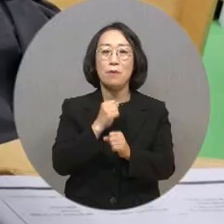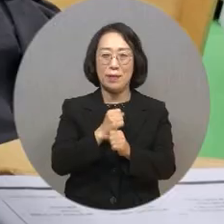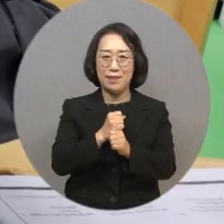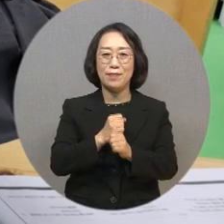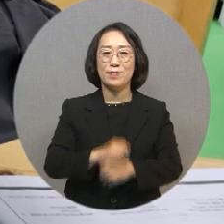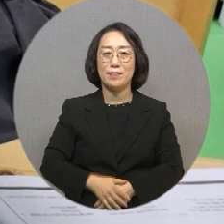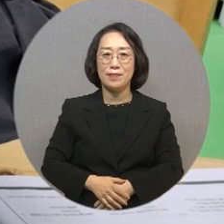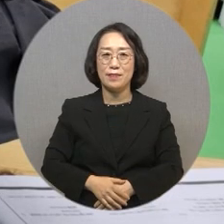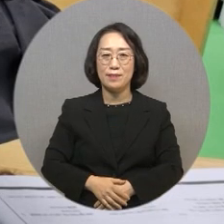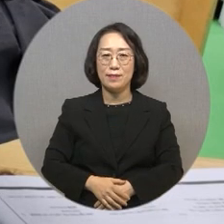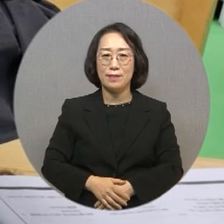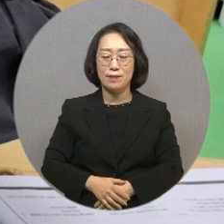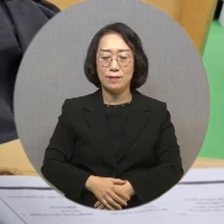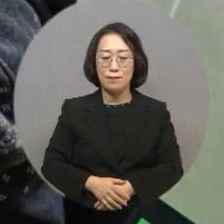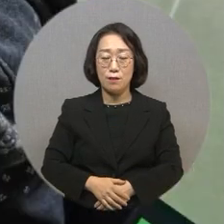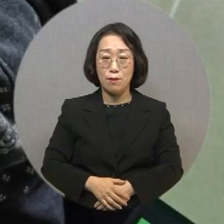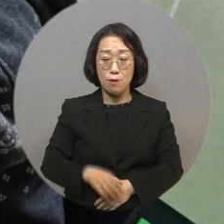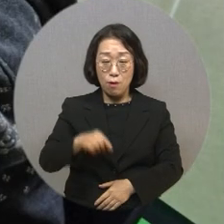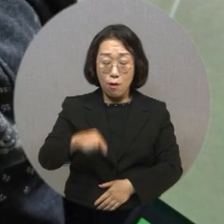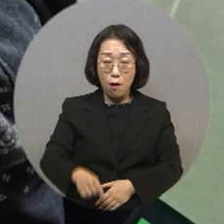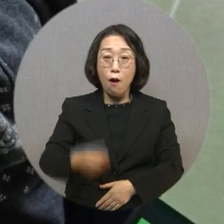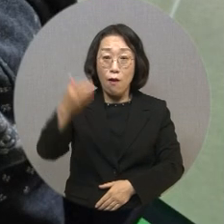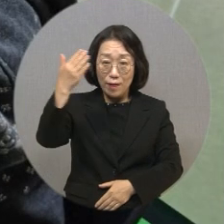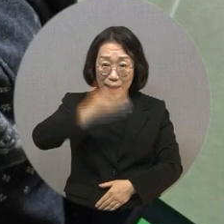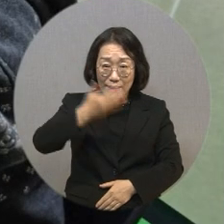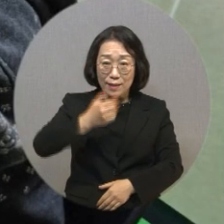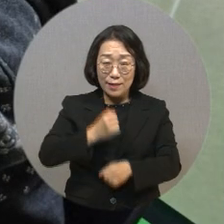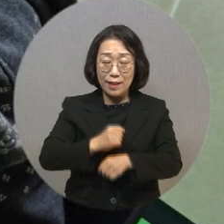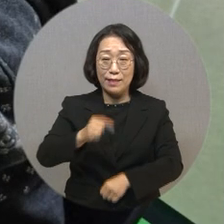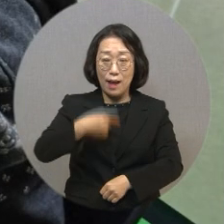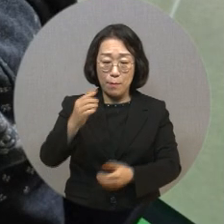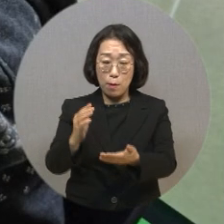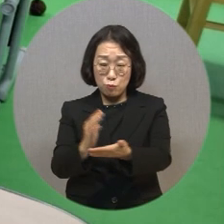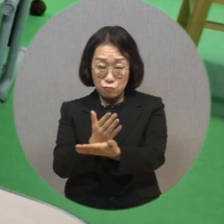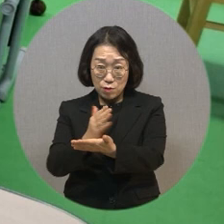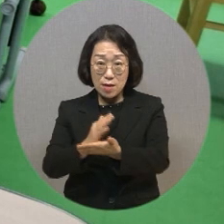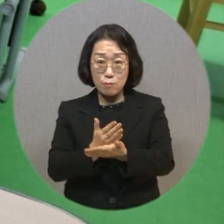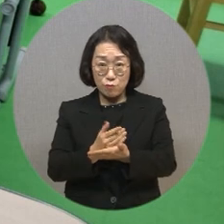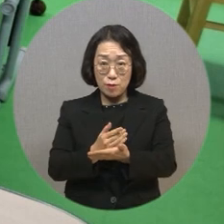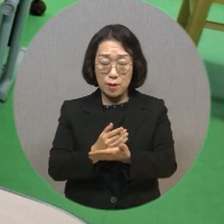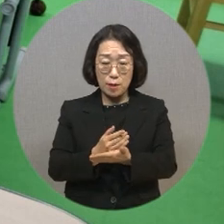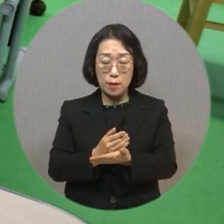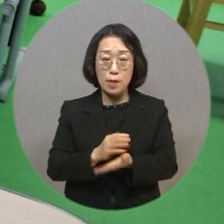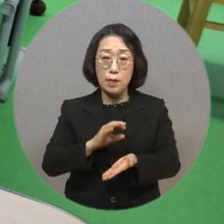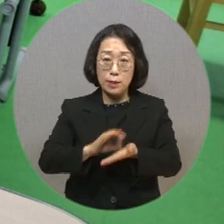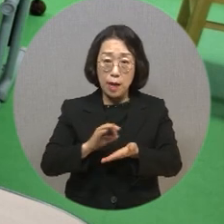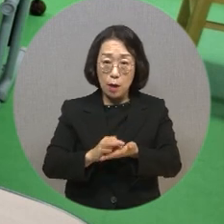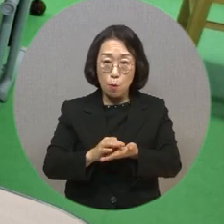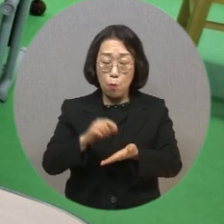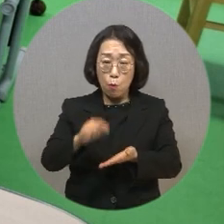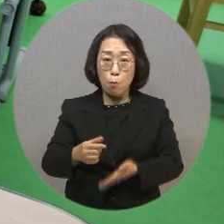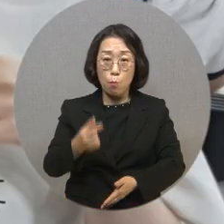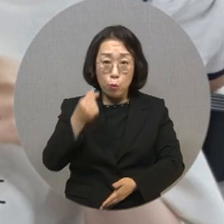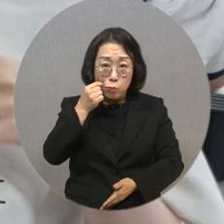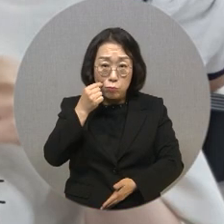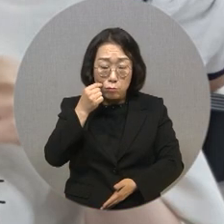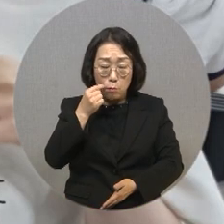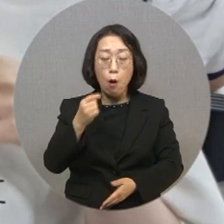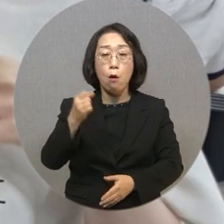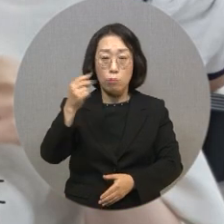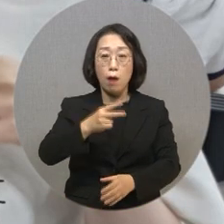이용해서 만들었어요. 주워온 쓰레기는 세척 후 분리수거를 한 후 재활용할 수 없는 쓰레기를 활용해